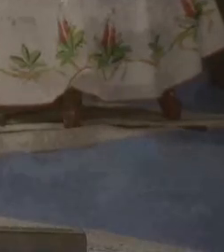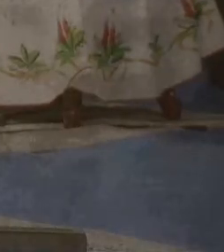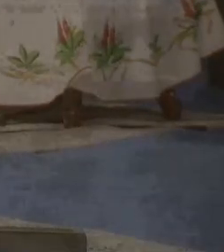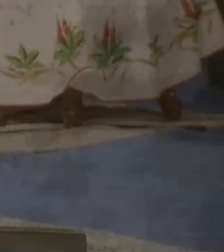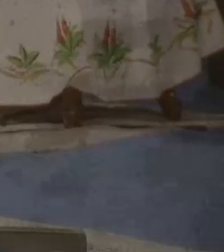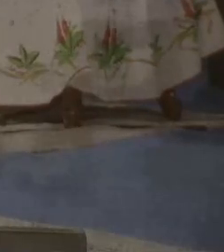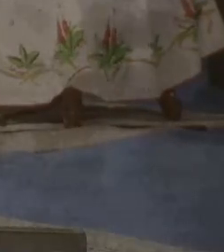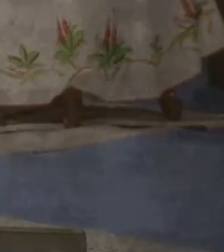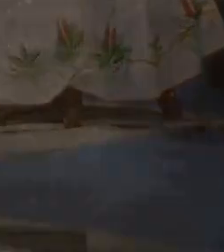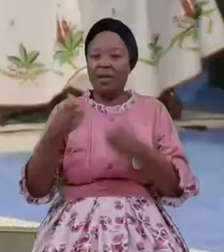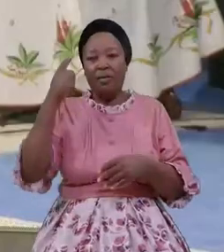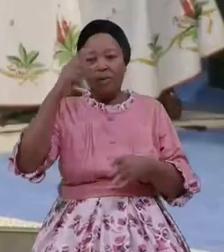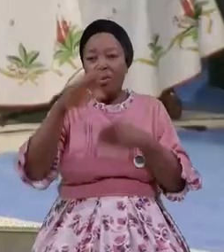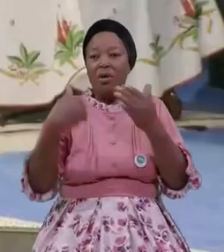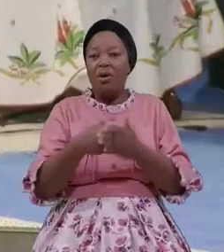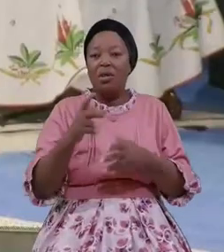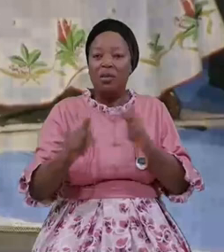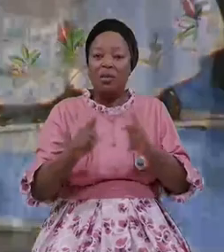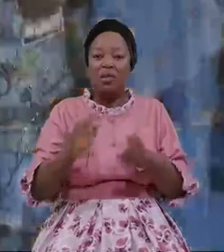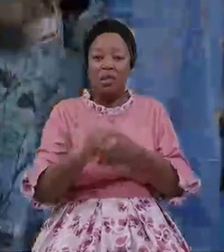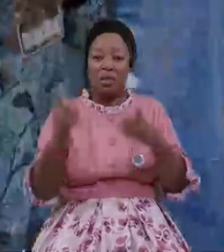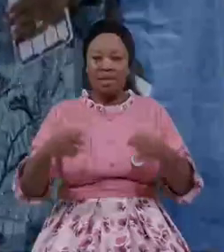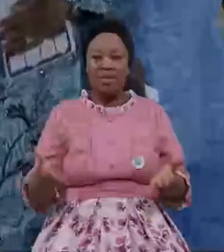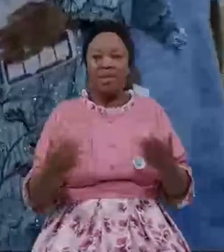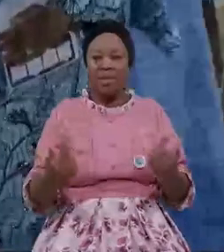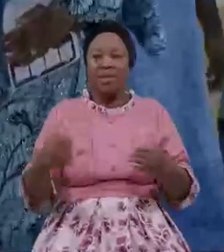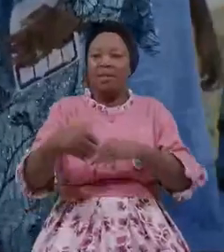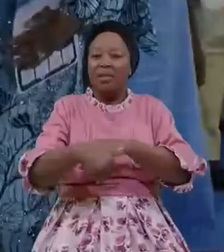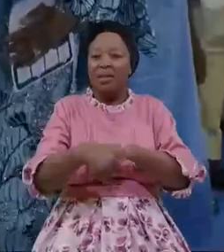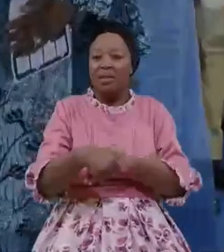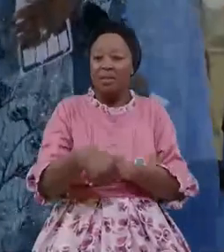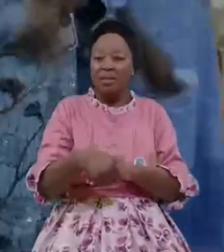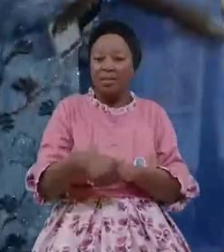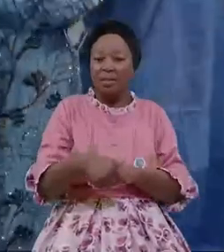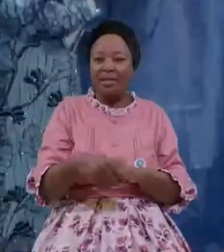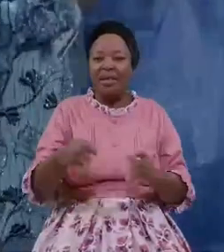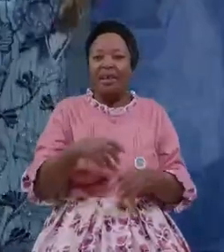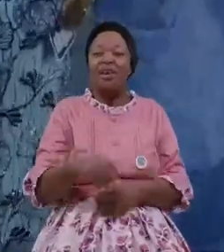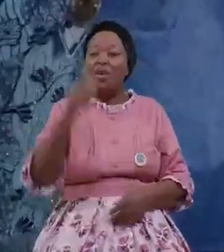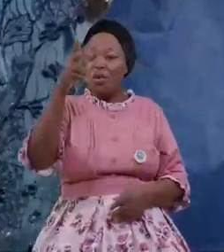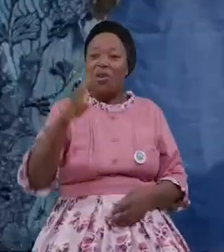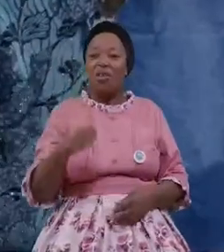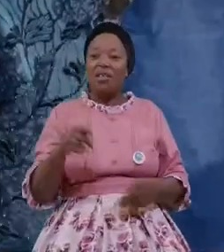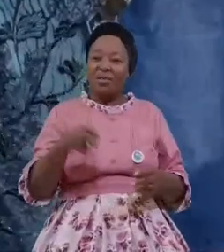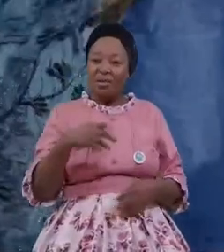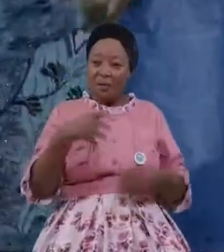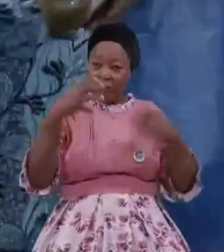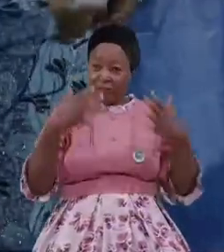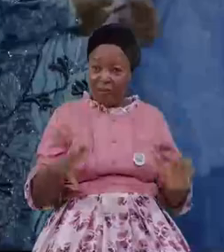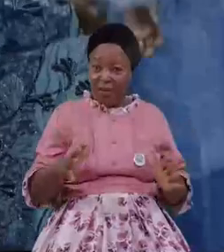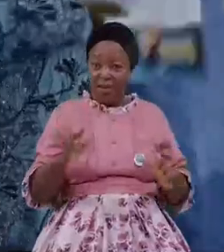Gouverneur et tous les rois et tout le monde ici ce soir le Seigneur va